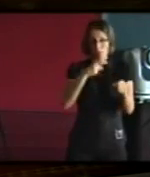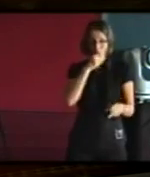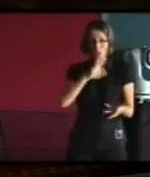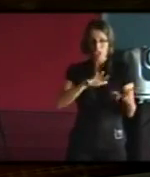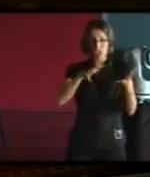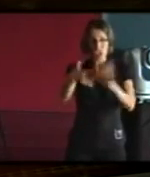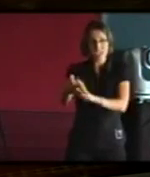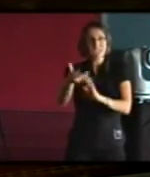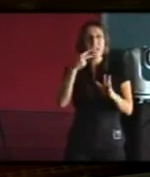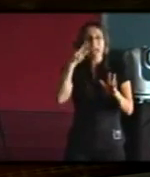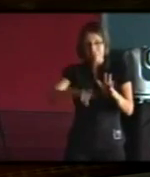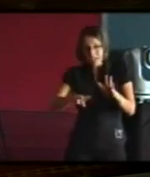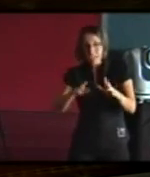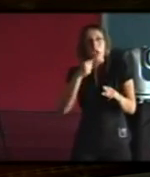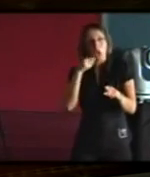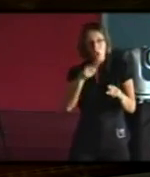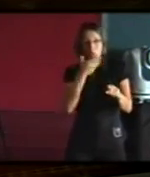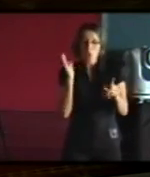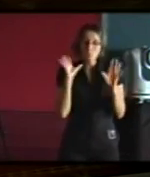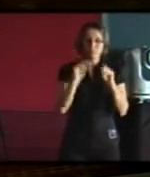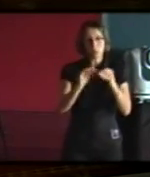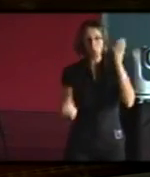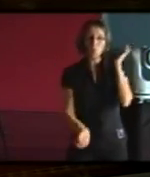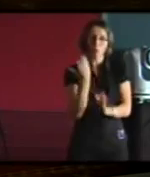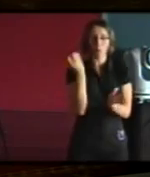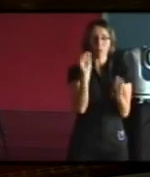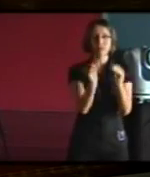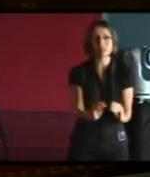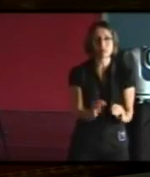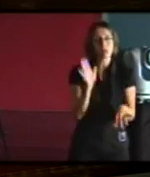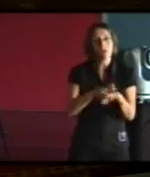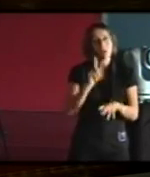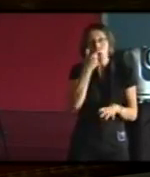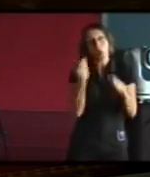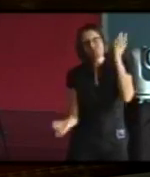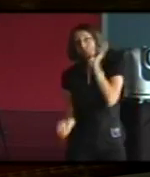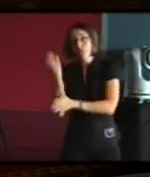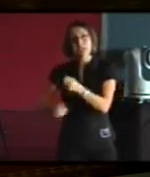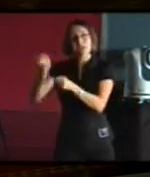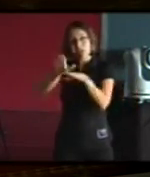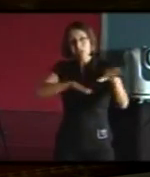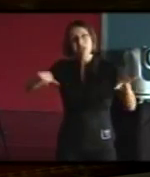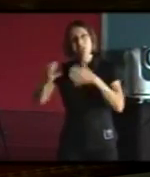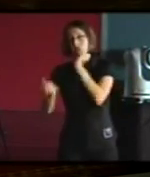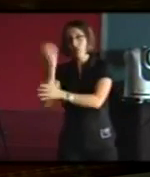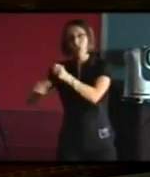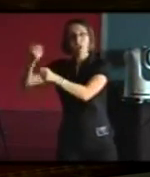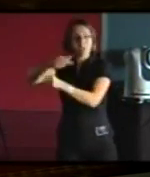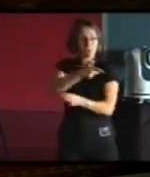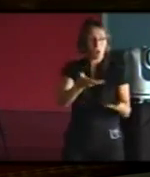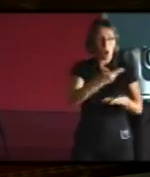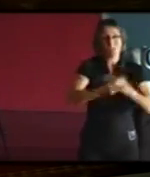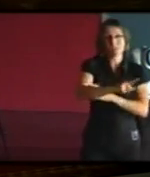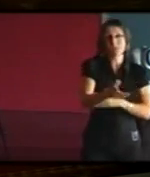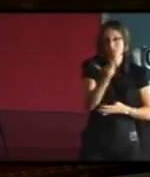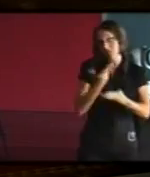obsolètes, on est en train d'aller d'en inventer de nouvelles, où le problème va se reposer dans 20 ans, mais dans 30 ans. Enfin, bon, parce que